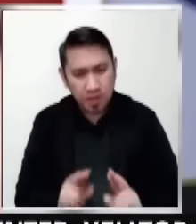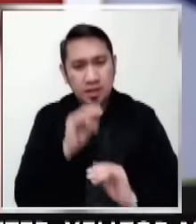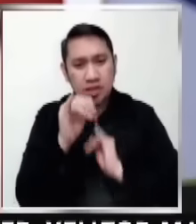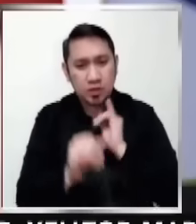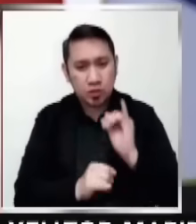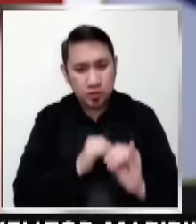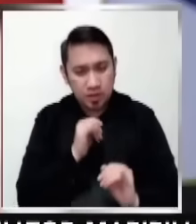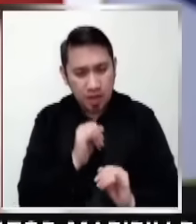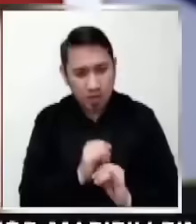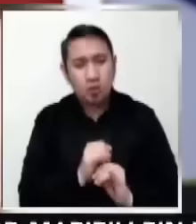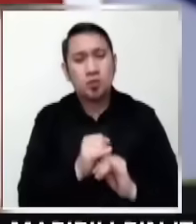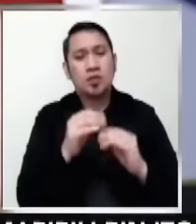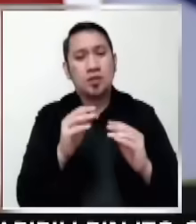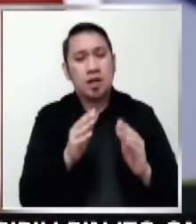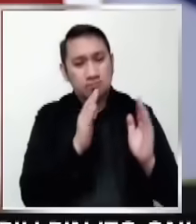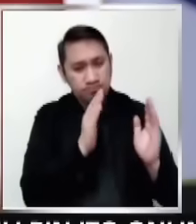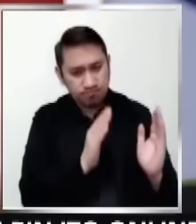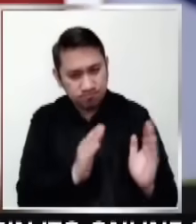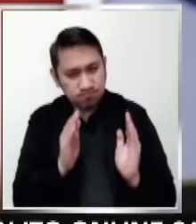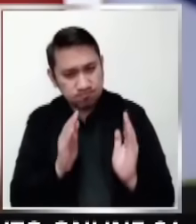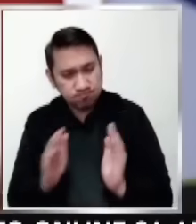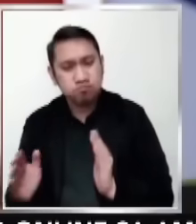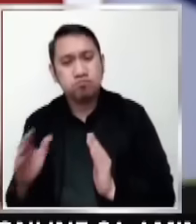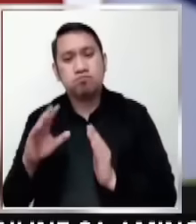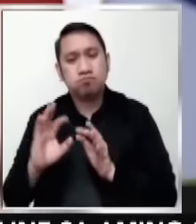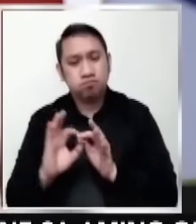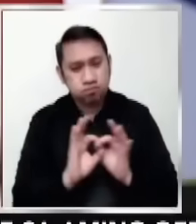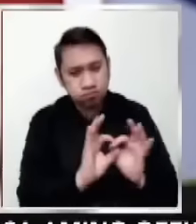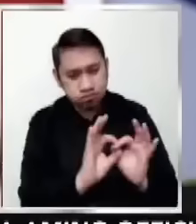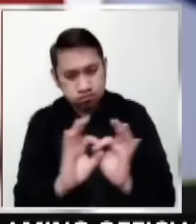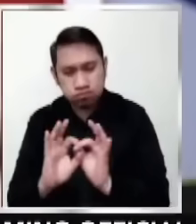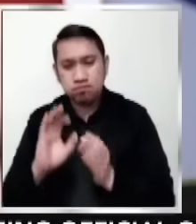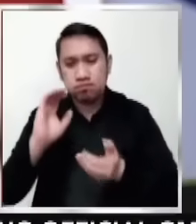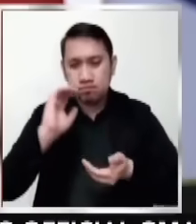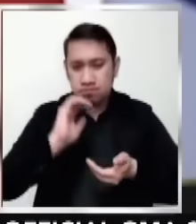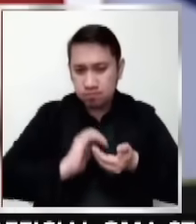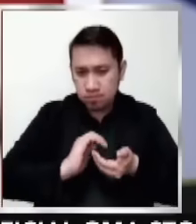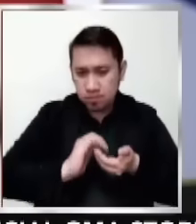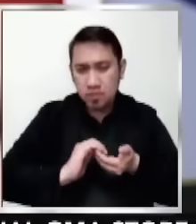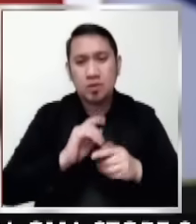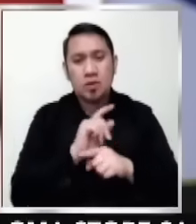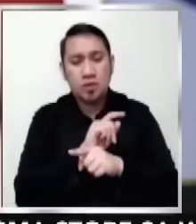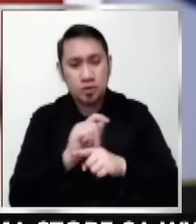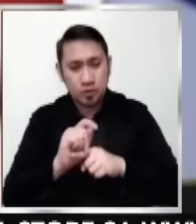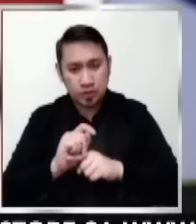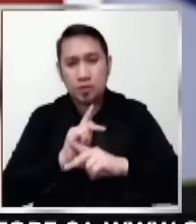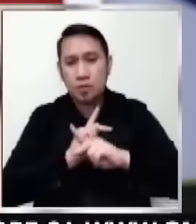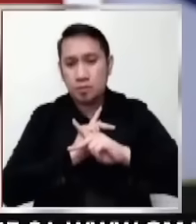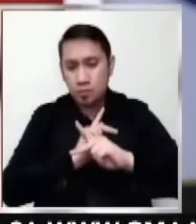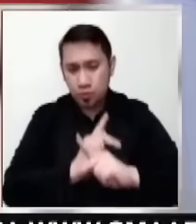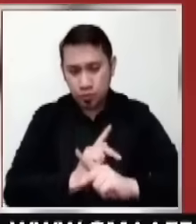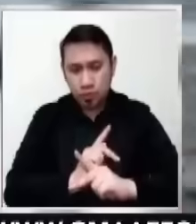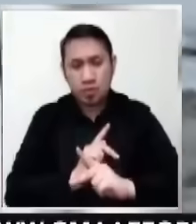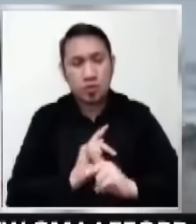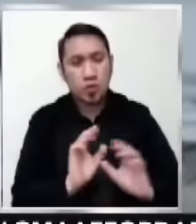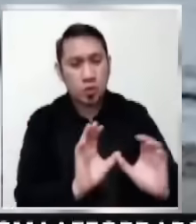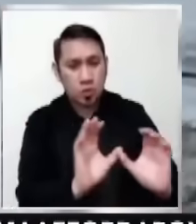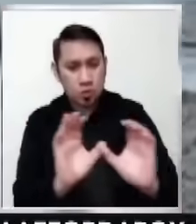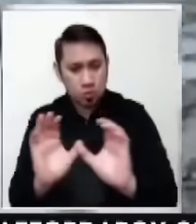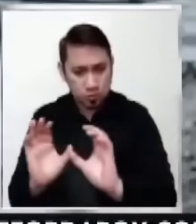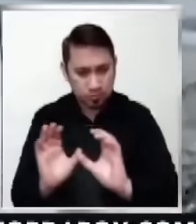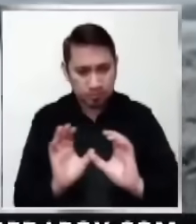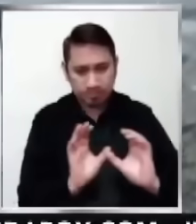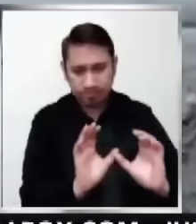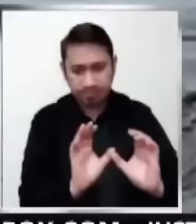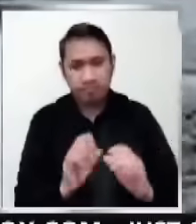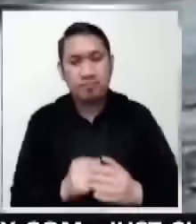to collaborate, cooperate, and train to protect common interests. Ang